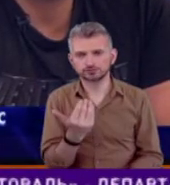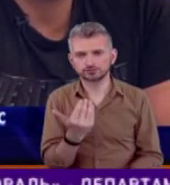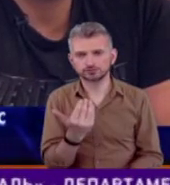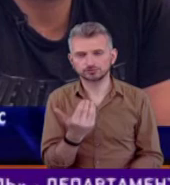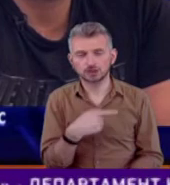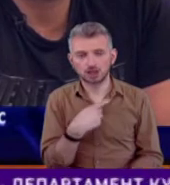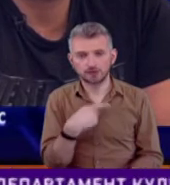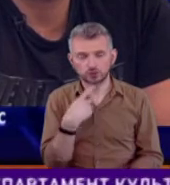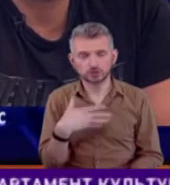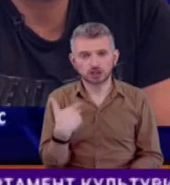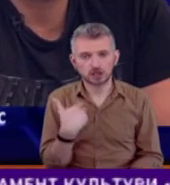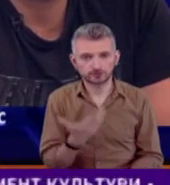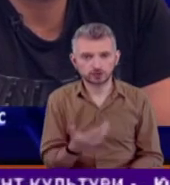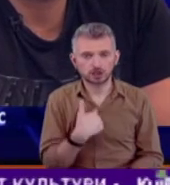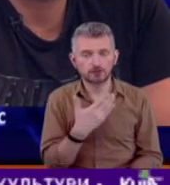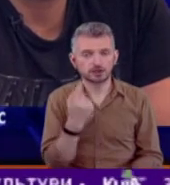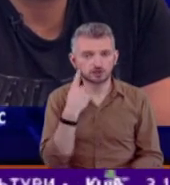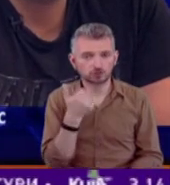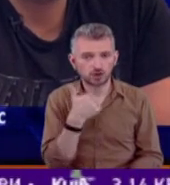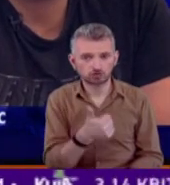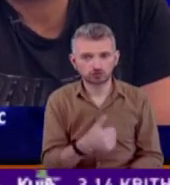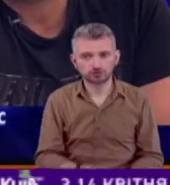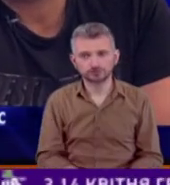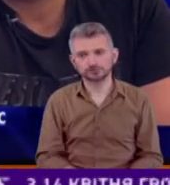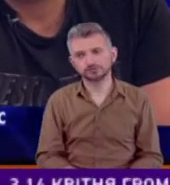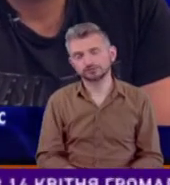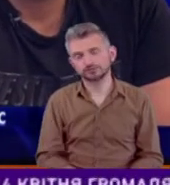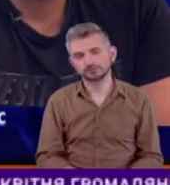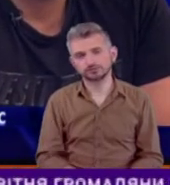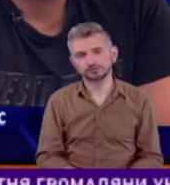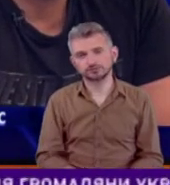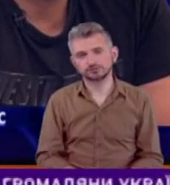Я говорю, здравствуйте. Я вас слышу хорошо.